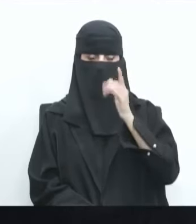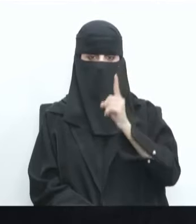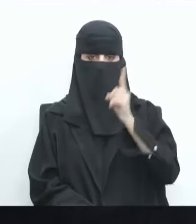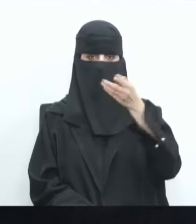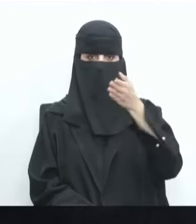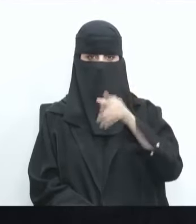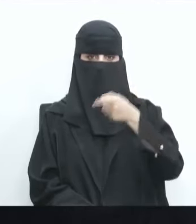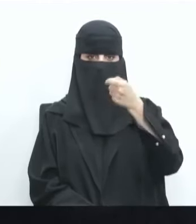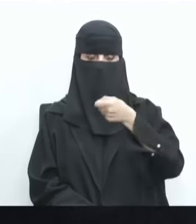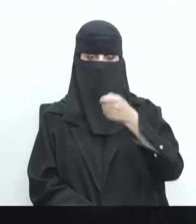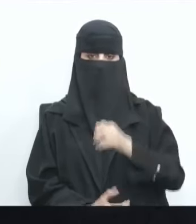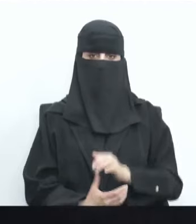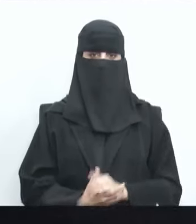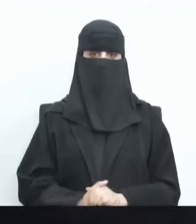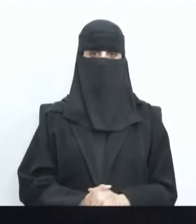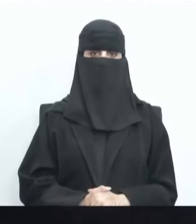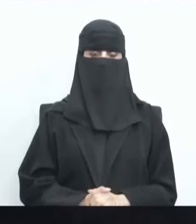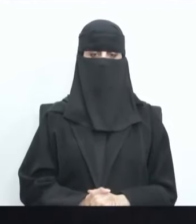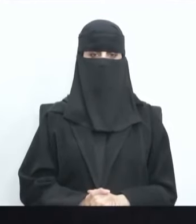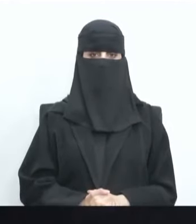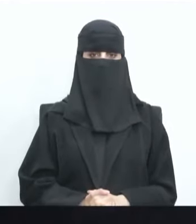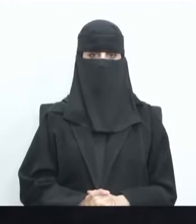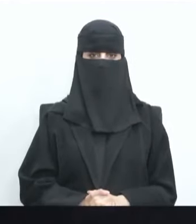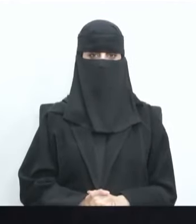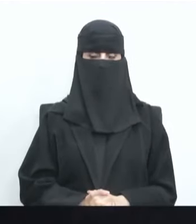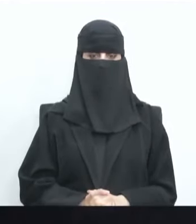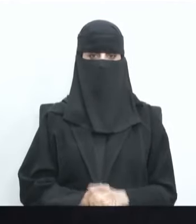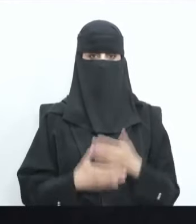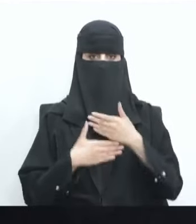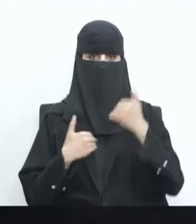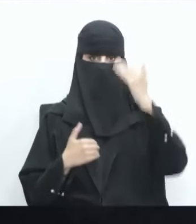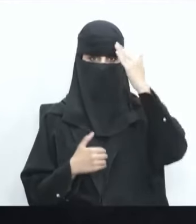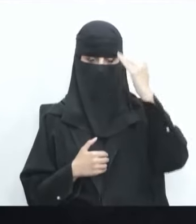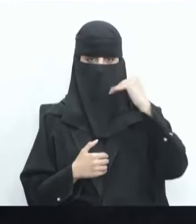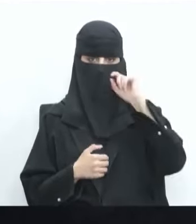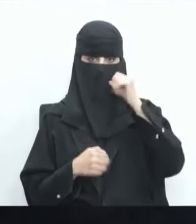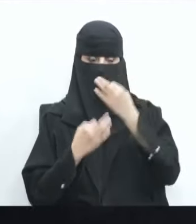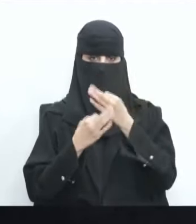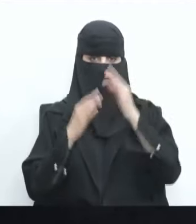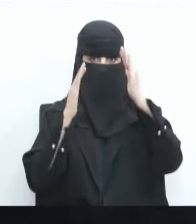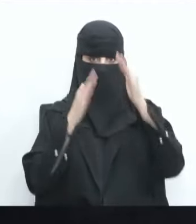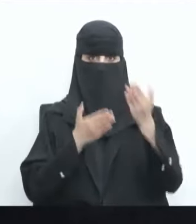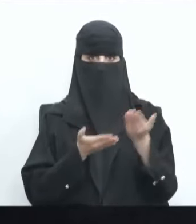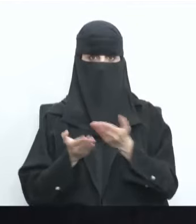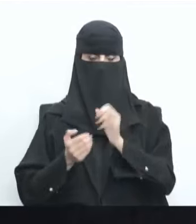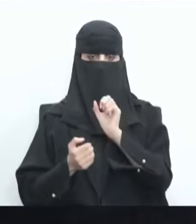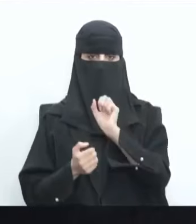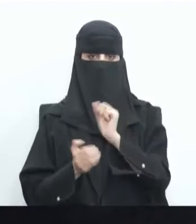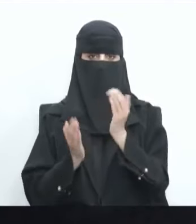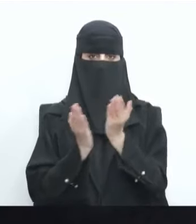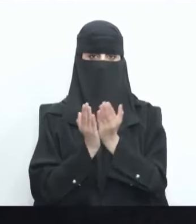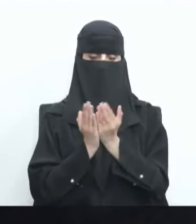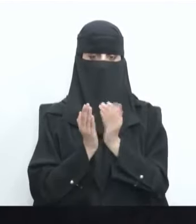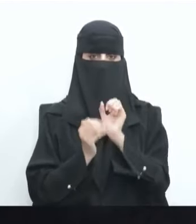ونبينا محمد صلى الله عليه وسلم اعزائي الطلاب والطالبات اهلا وسهلا بكم في درس